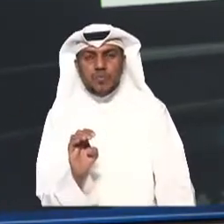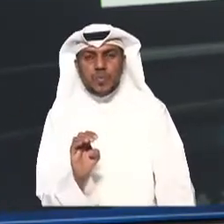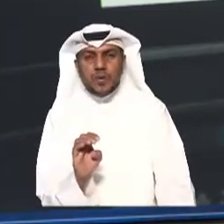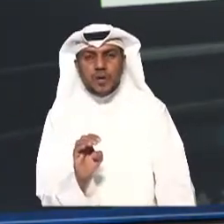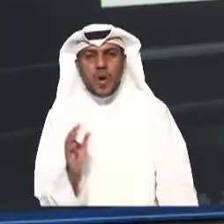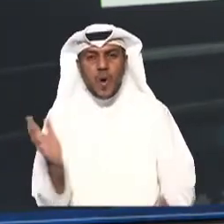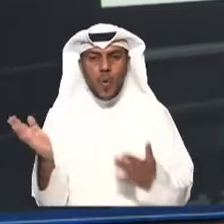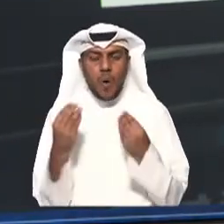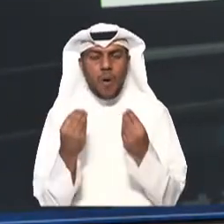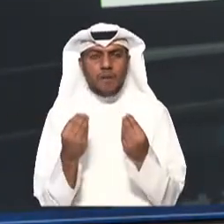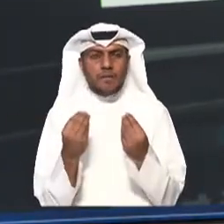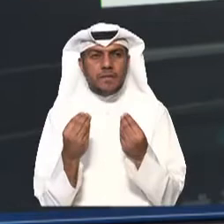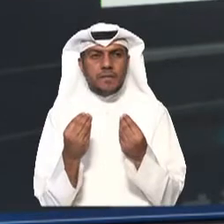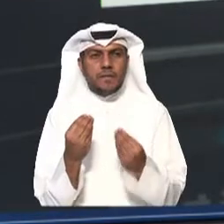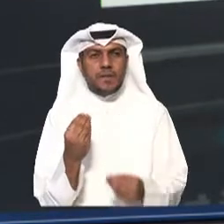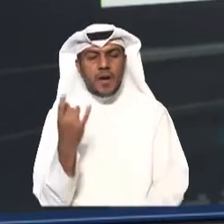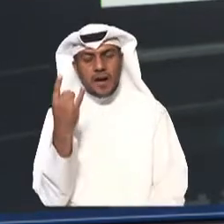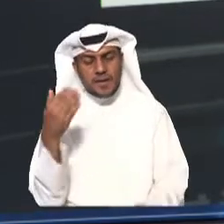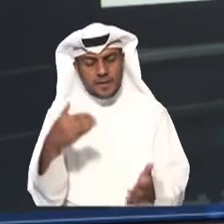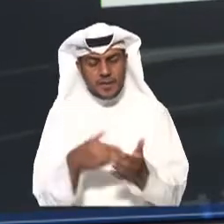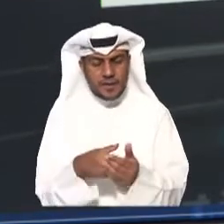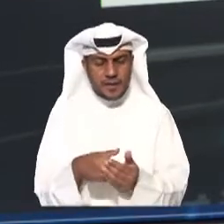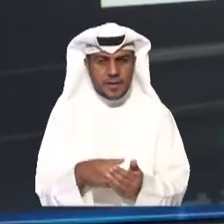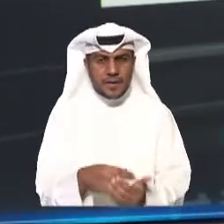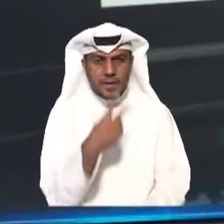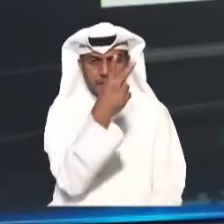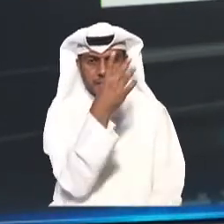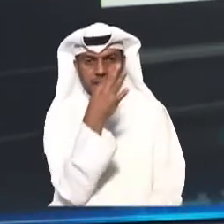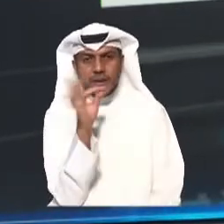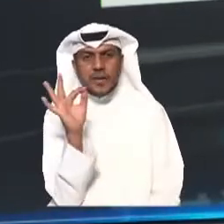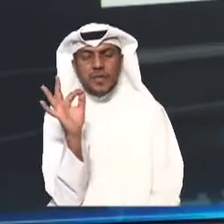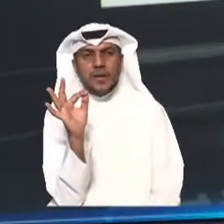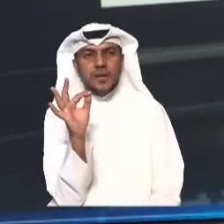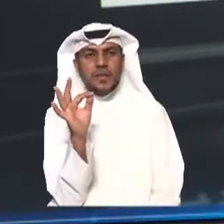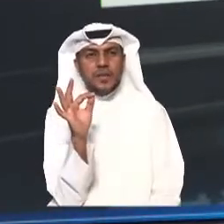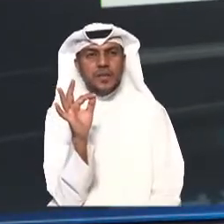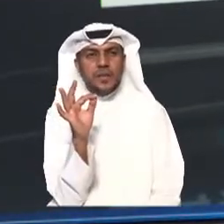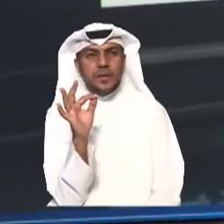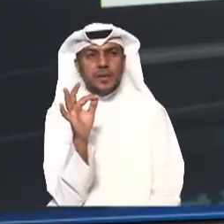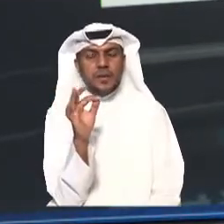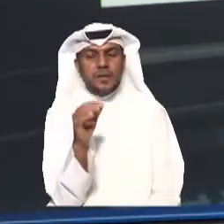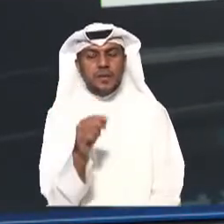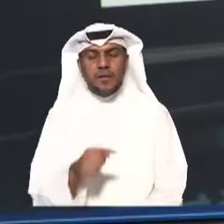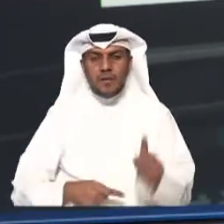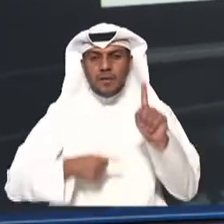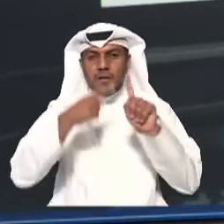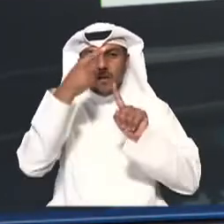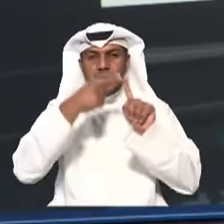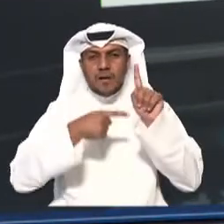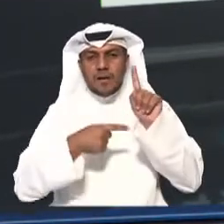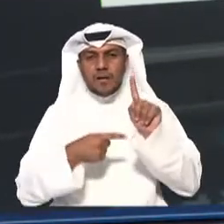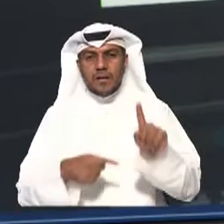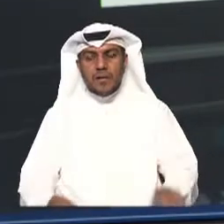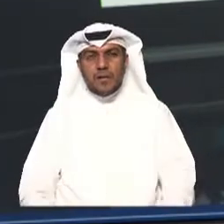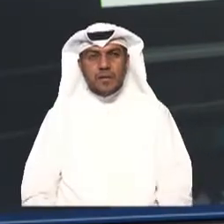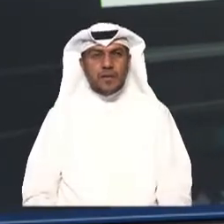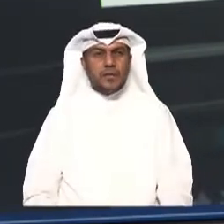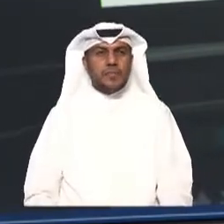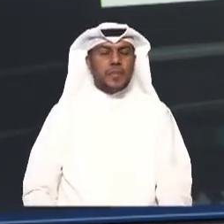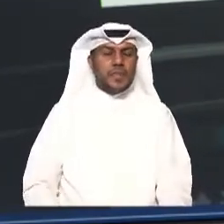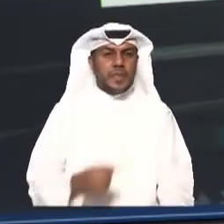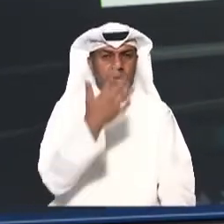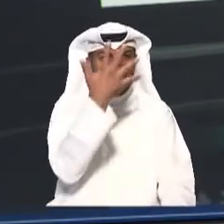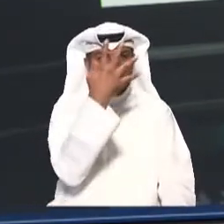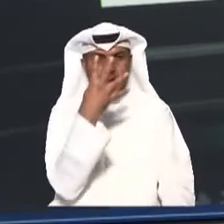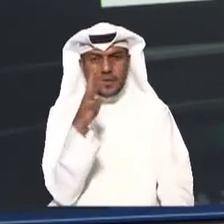السرعة، متفاوت سرعتها ما بين 10 إلى 32 كيلومتر في الساعة. درجات الحرارة العظمى أعزائي المشاهدين متفاوتة ما بين